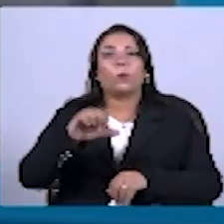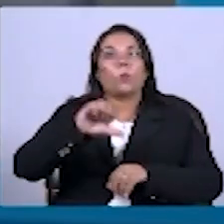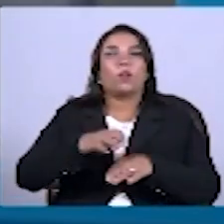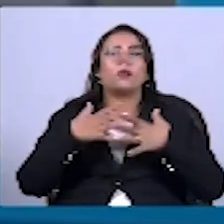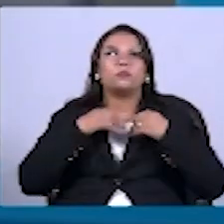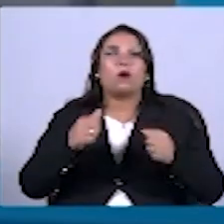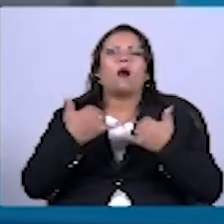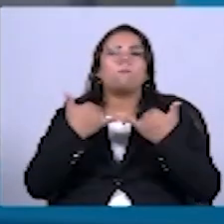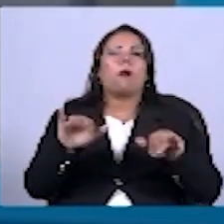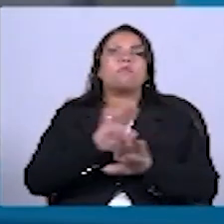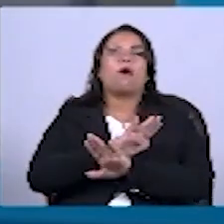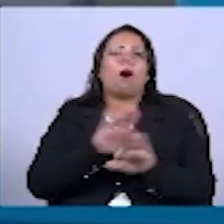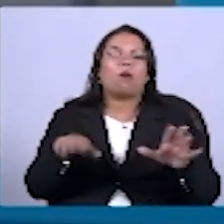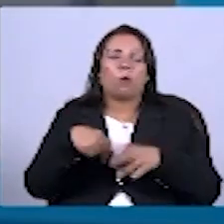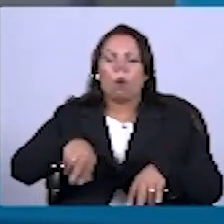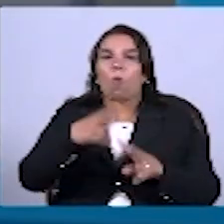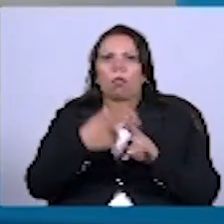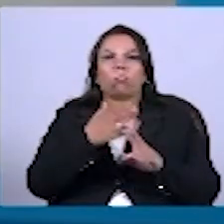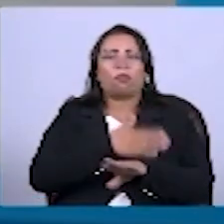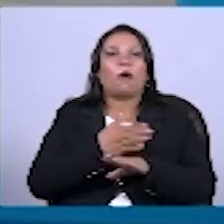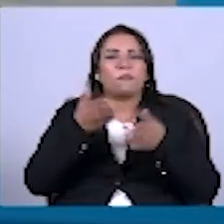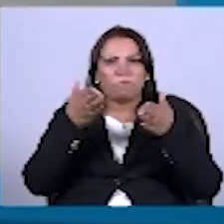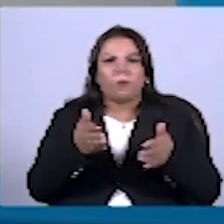الصحي متدهور جدا في قطاع غزه